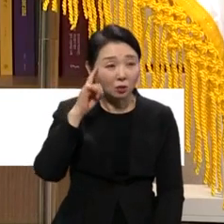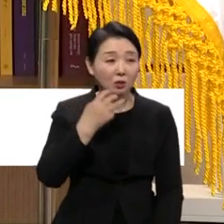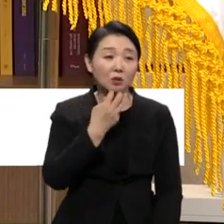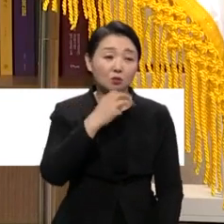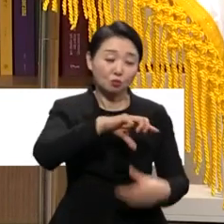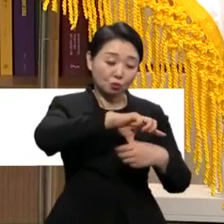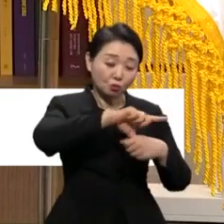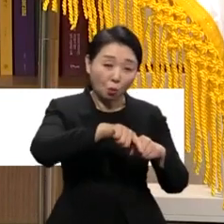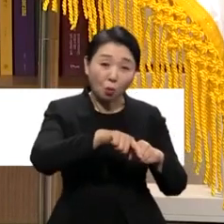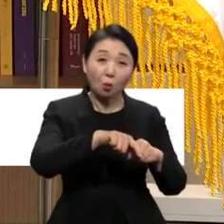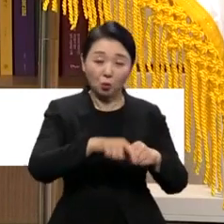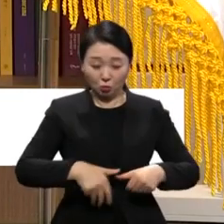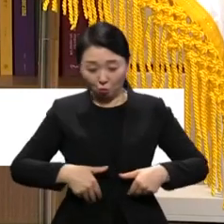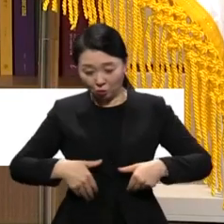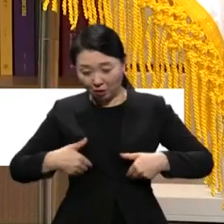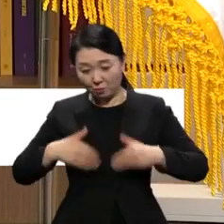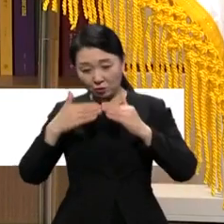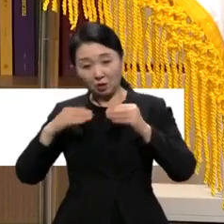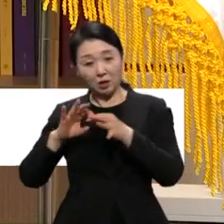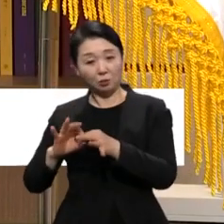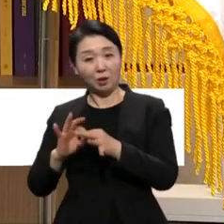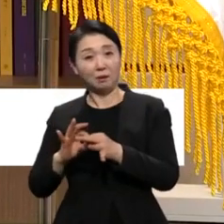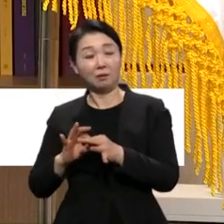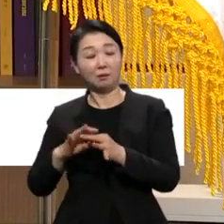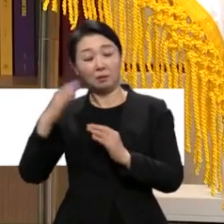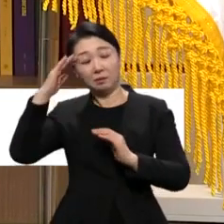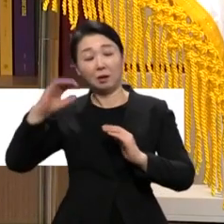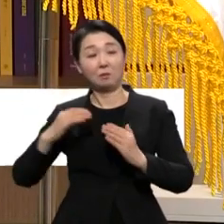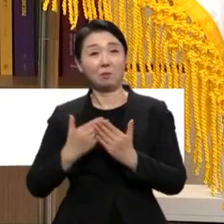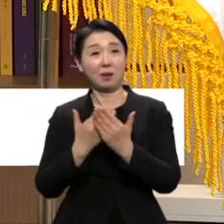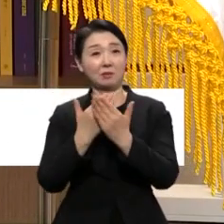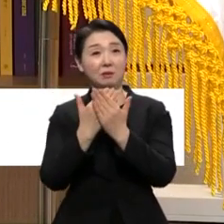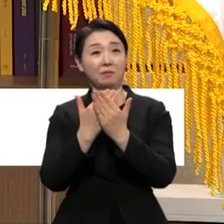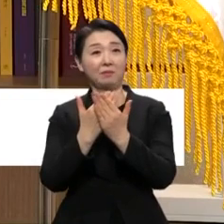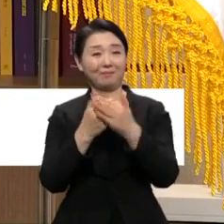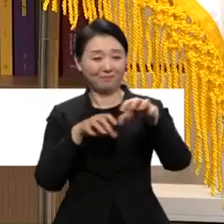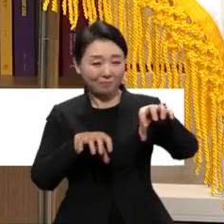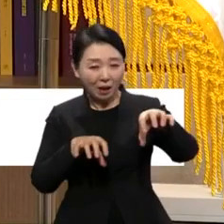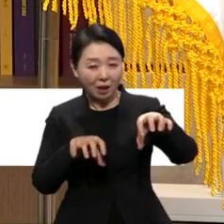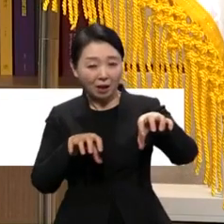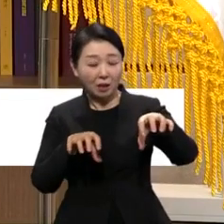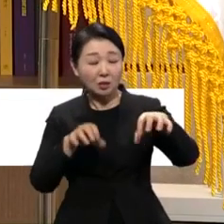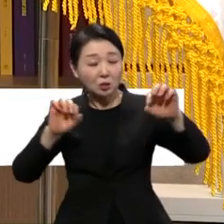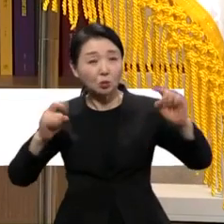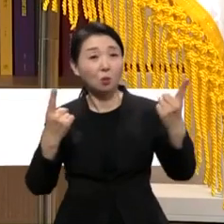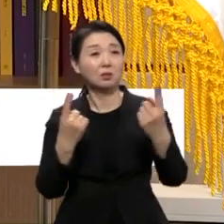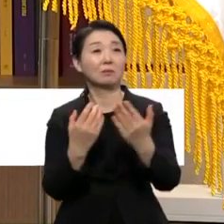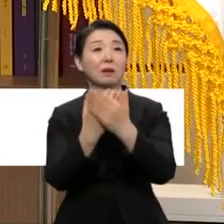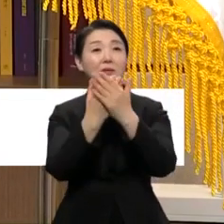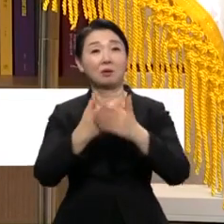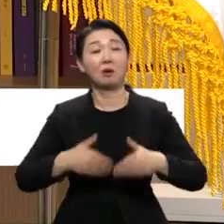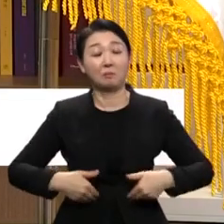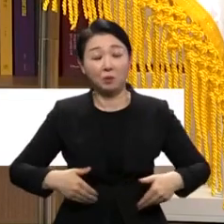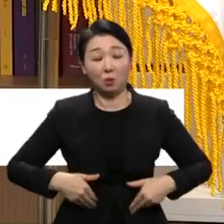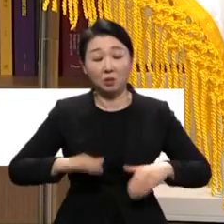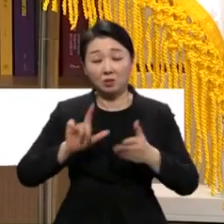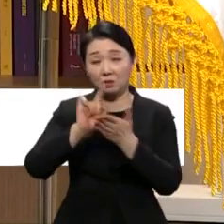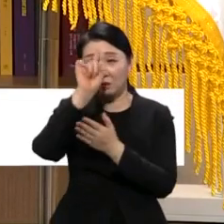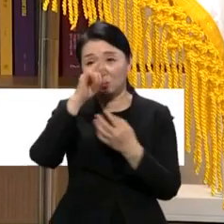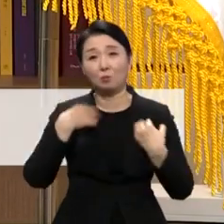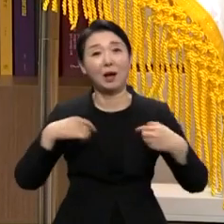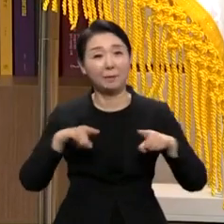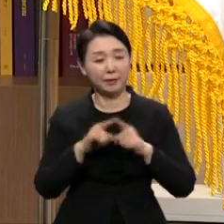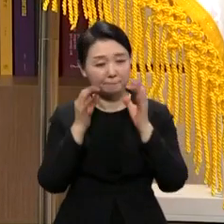하는 대한민국을 성장시키는 또 하나의 축을 만들려고 하는 노력을 여러 지방 정부들이 함께 하고